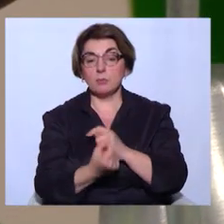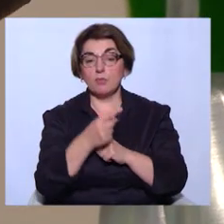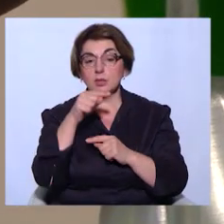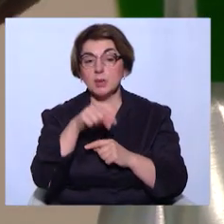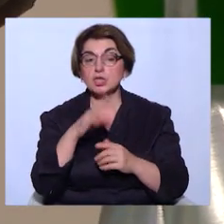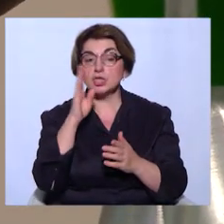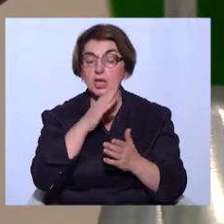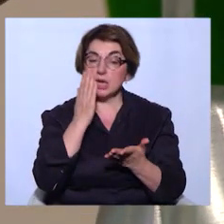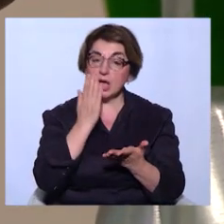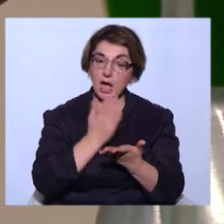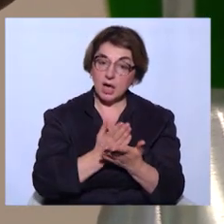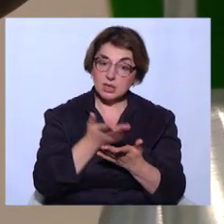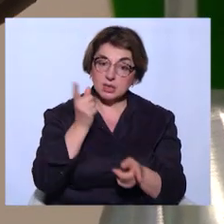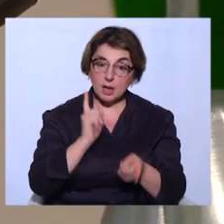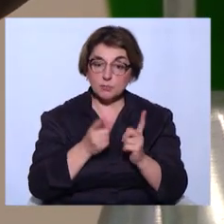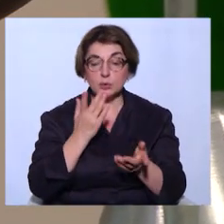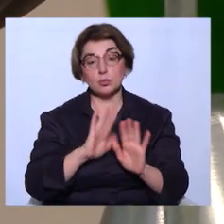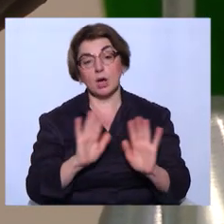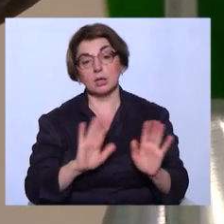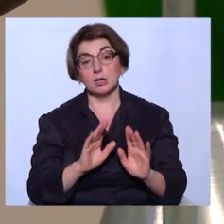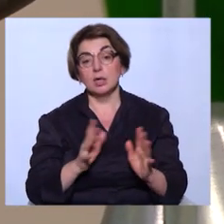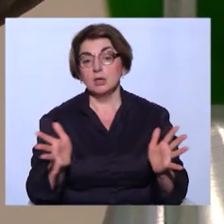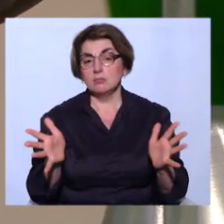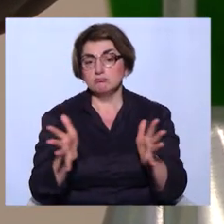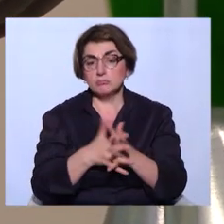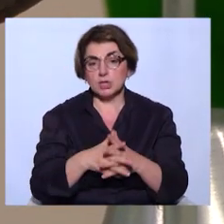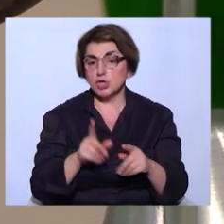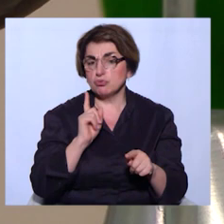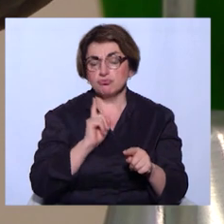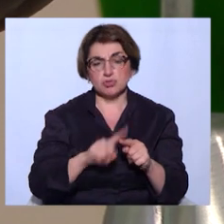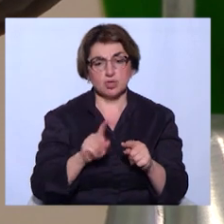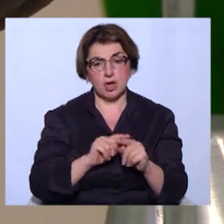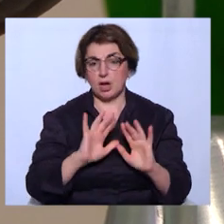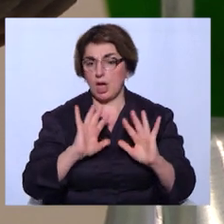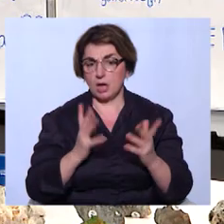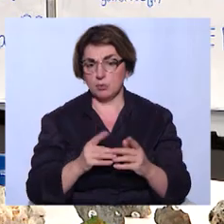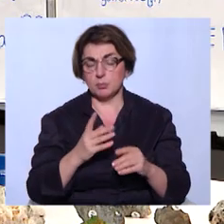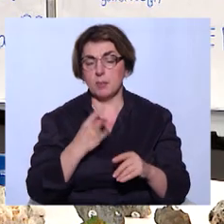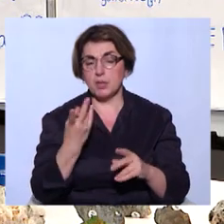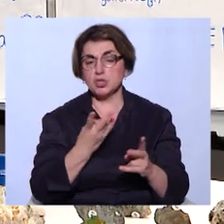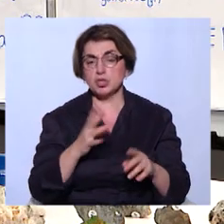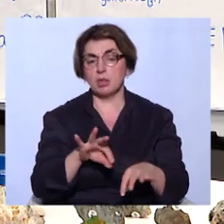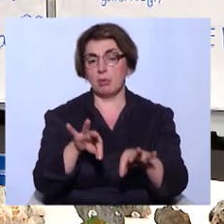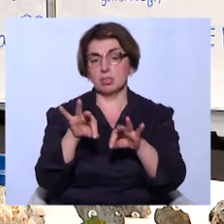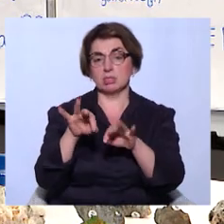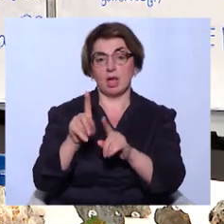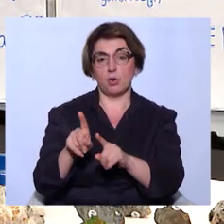წყალი. რეაქცია არ არის სწრაფად მიმდინარე, დაყოვნება ჭირდება და